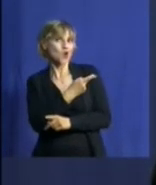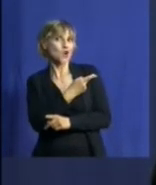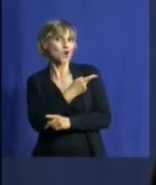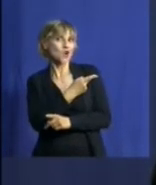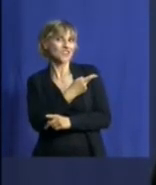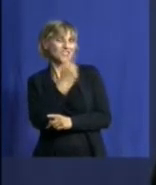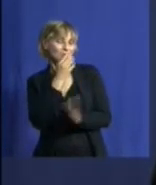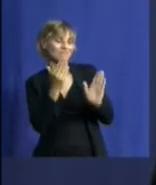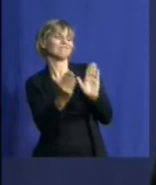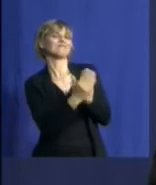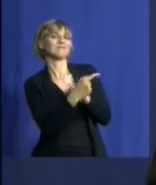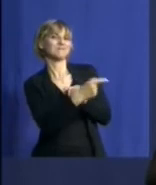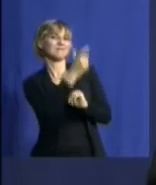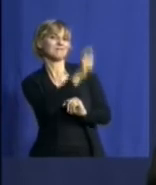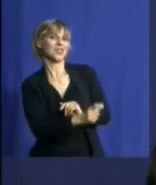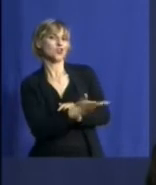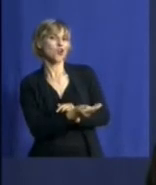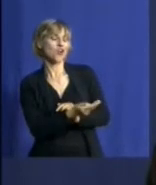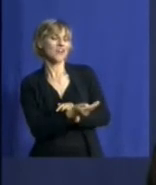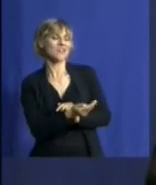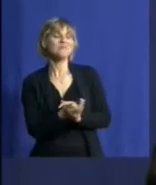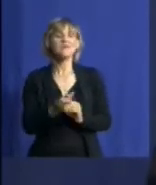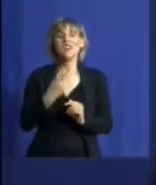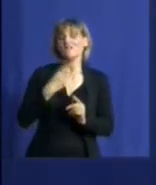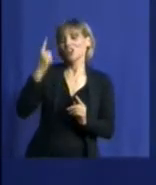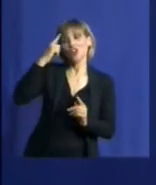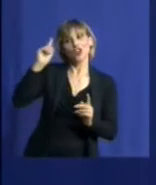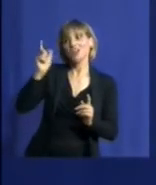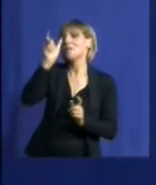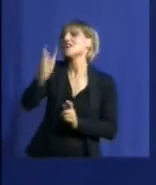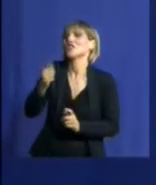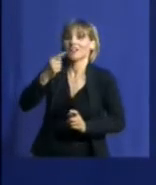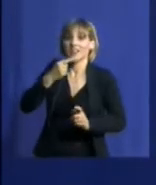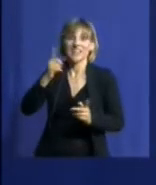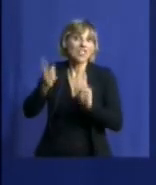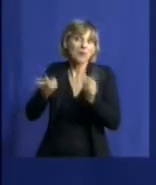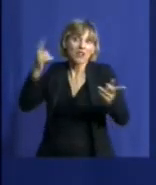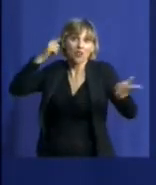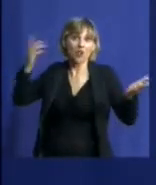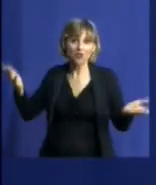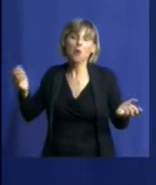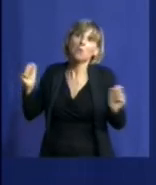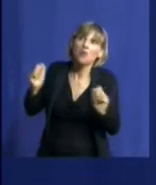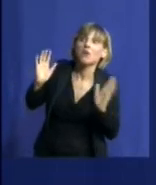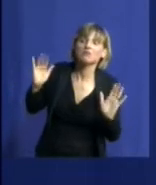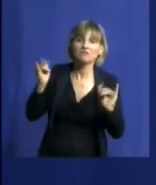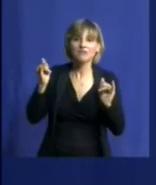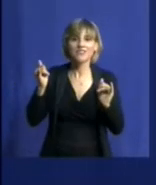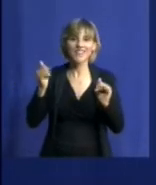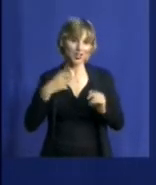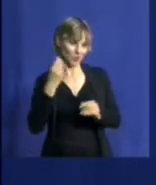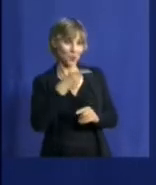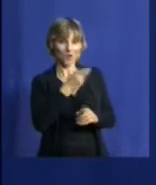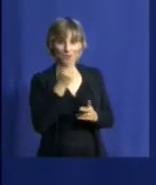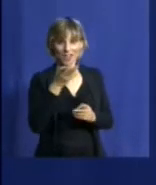ad approcciare al tuo mondo. La mia idea dipende dalla persona di cui stiamo parlando, però forse sì. Non lo so. Perché tu comunque